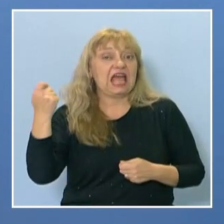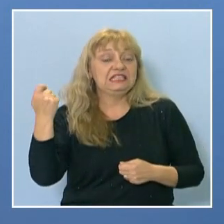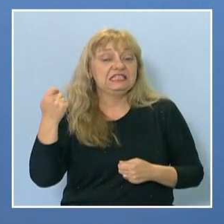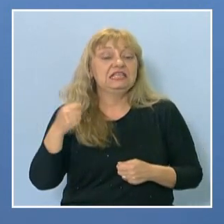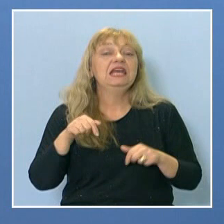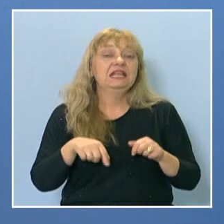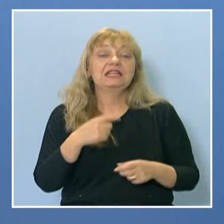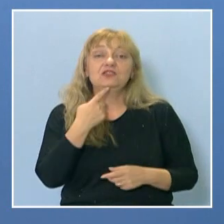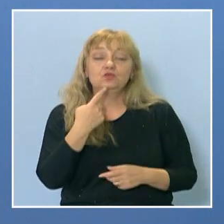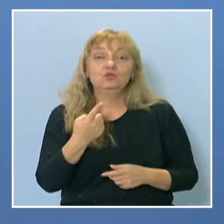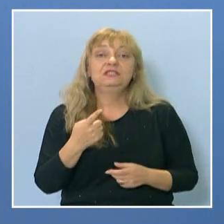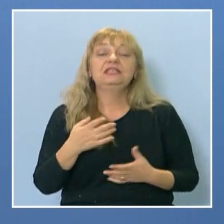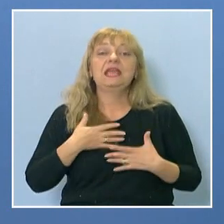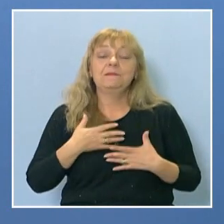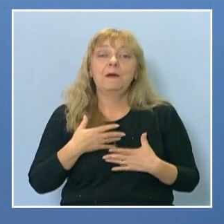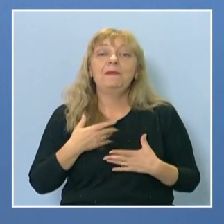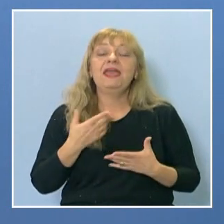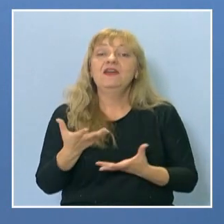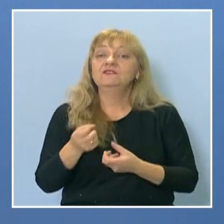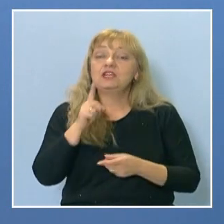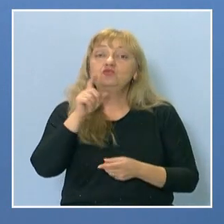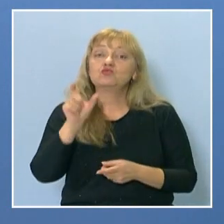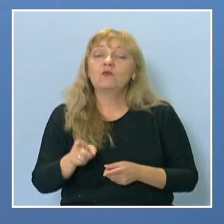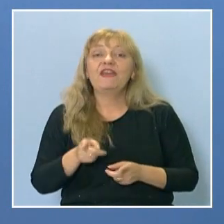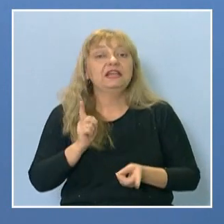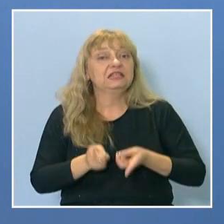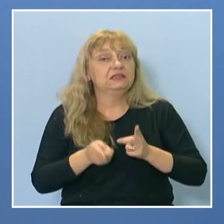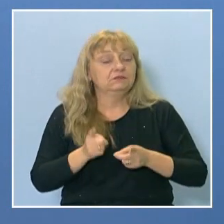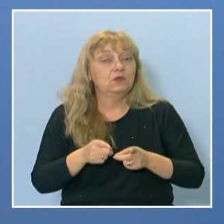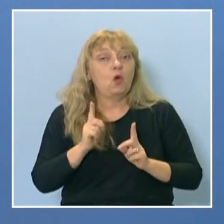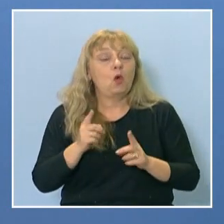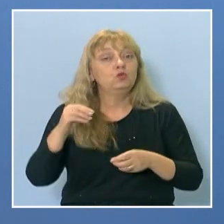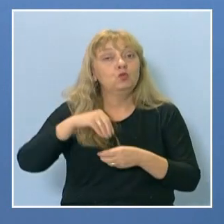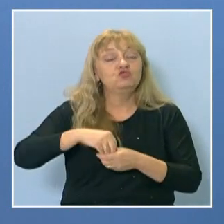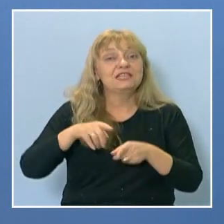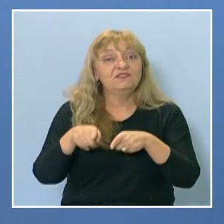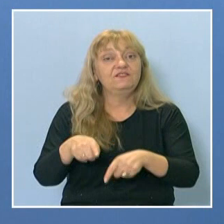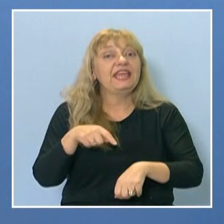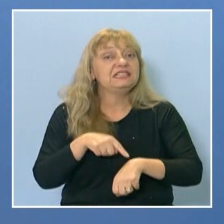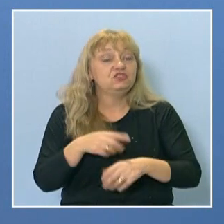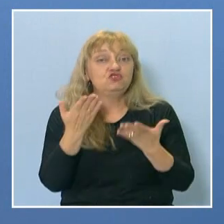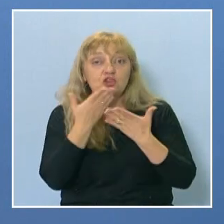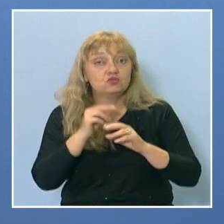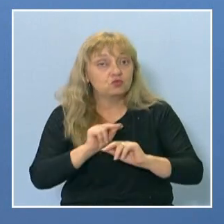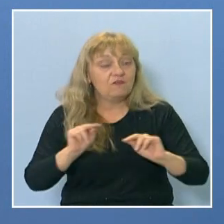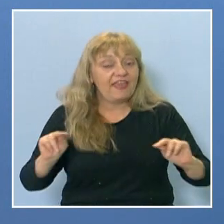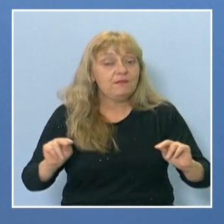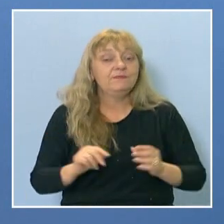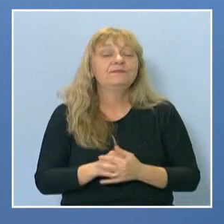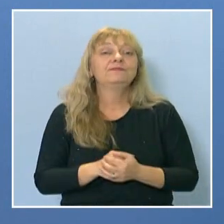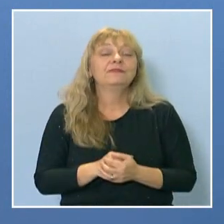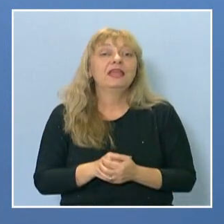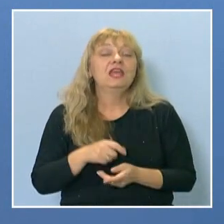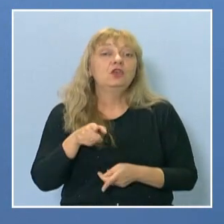първи път назначен корепетитор, който участва в тези часове. И в